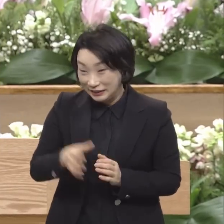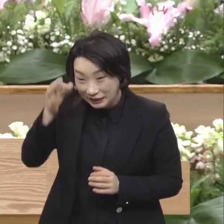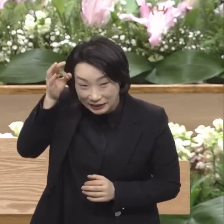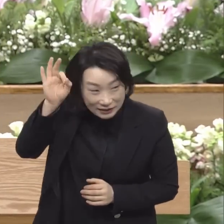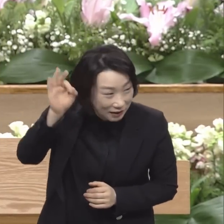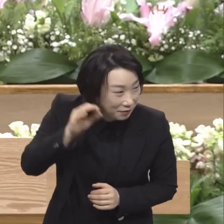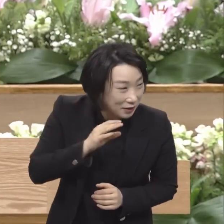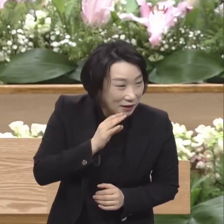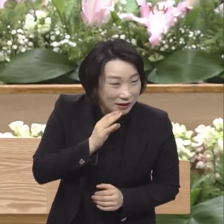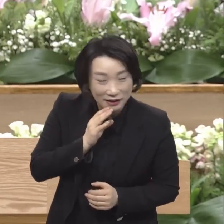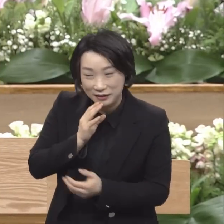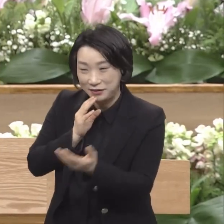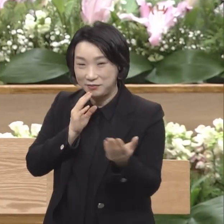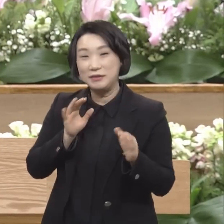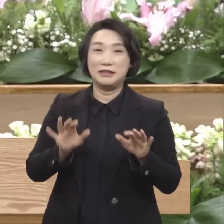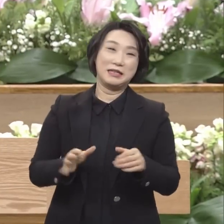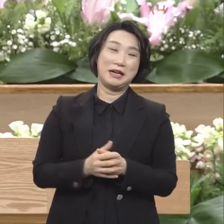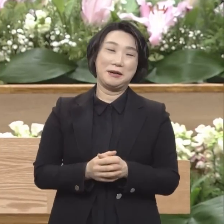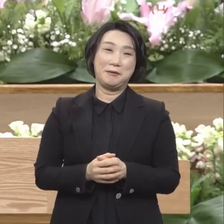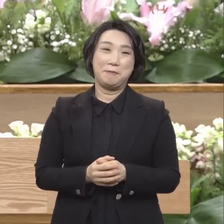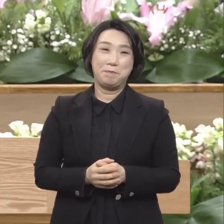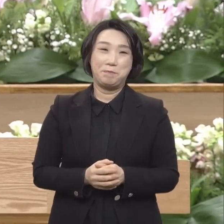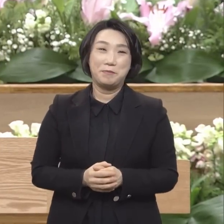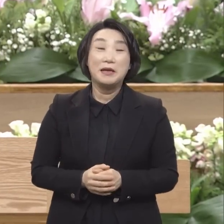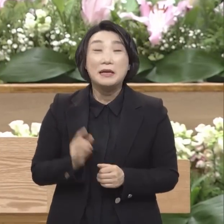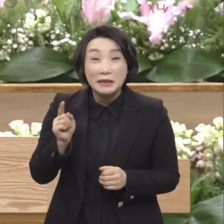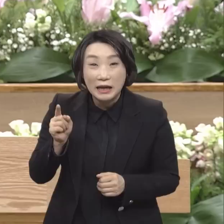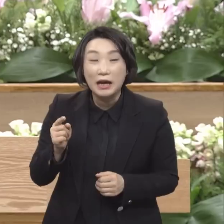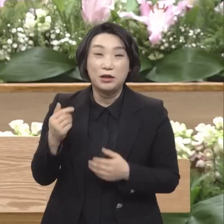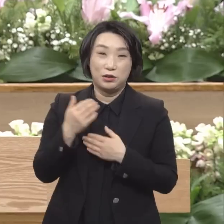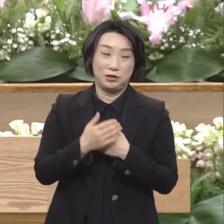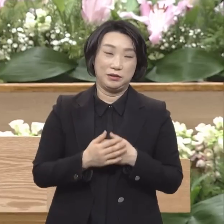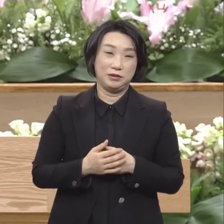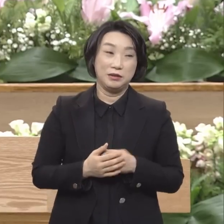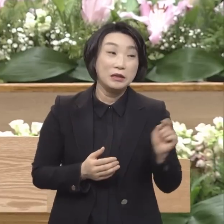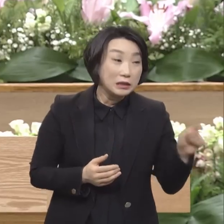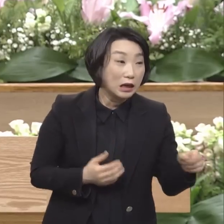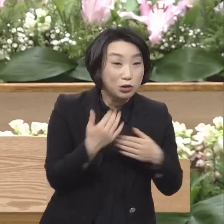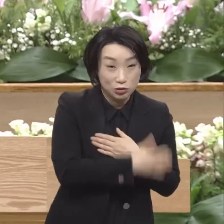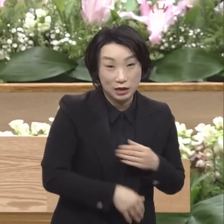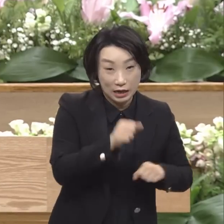인정합니까? 자, 이게 육체가 하는 일이 이게.